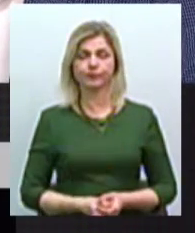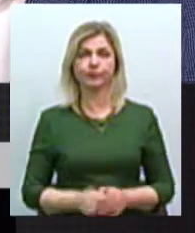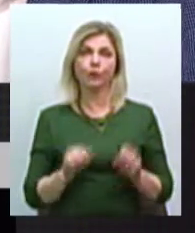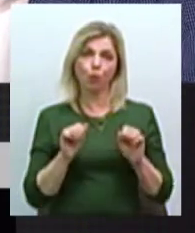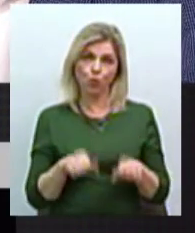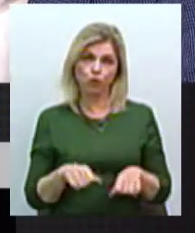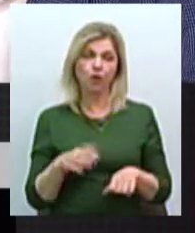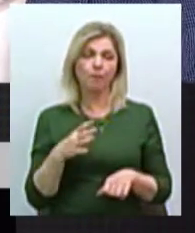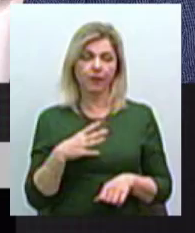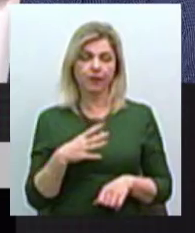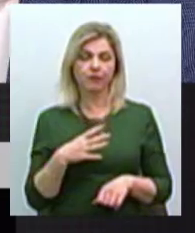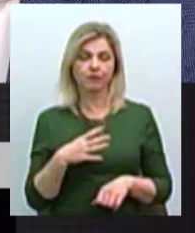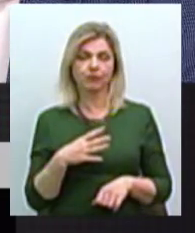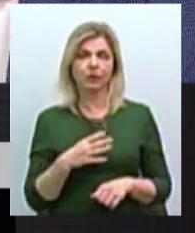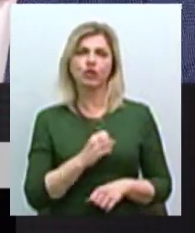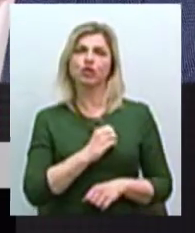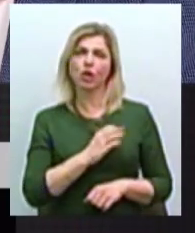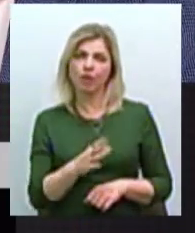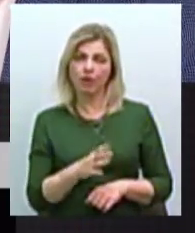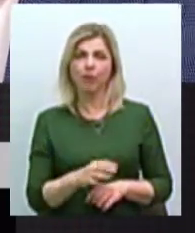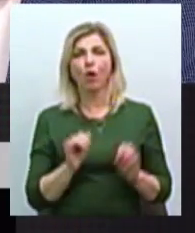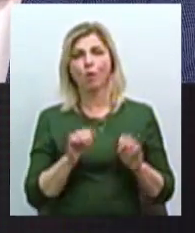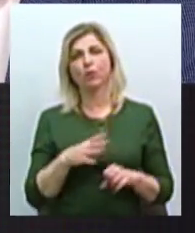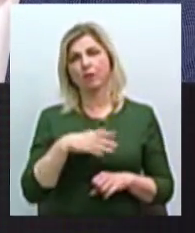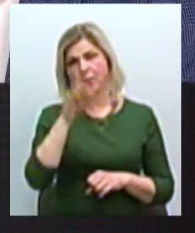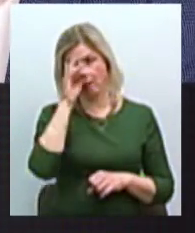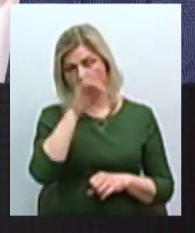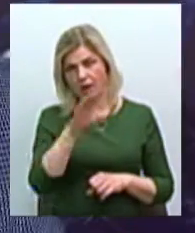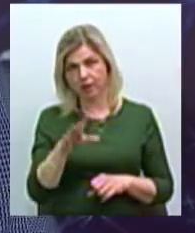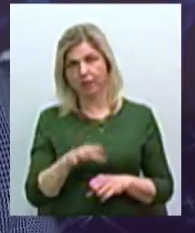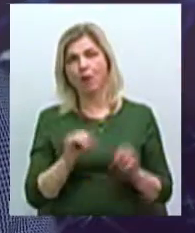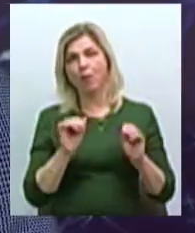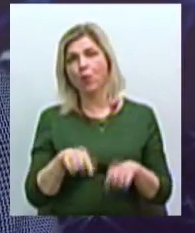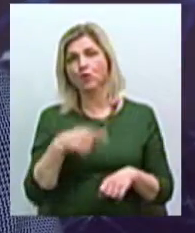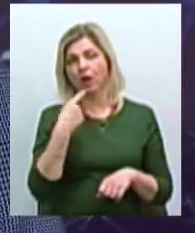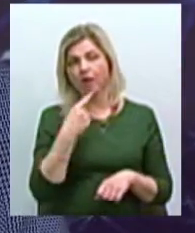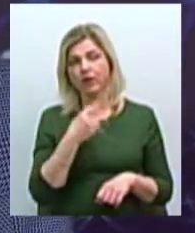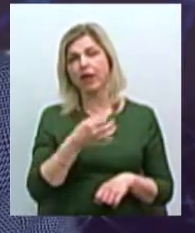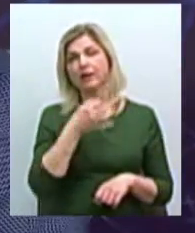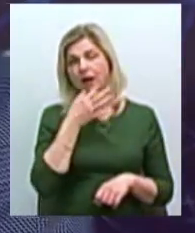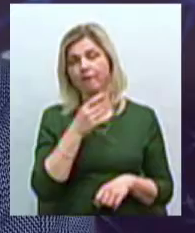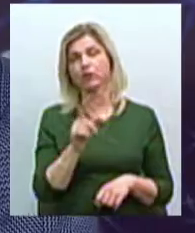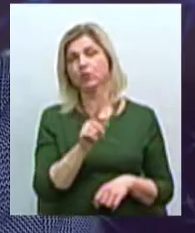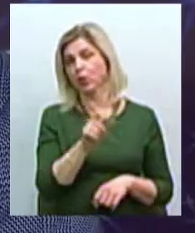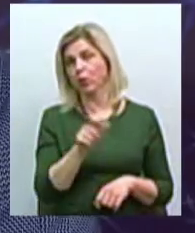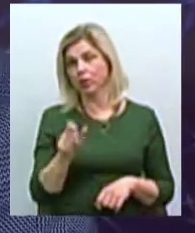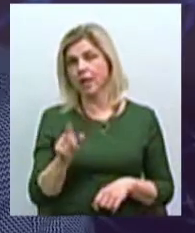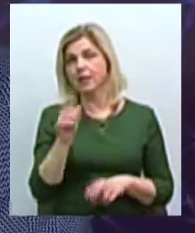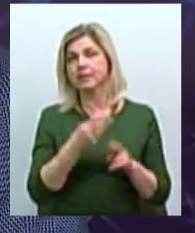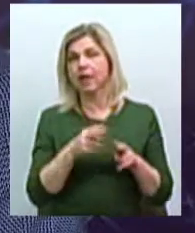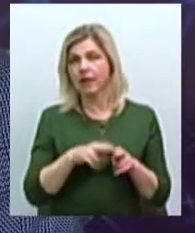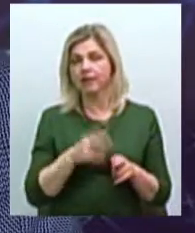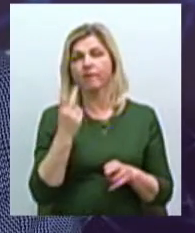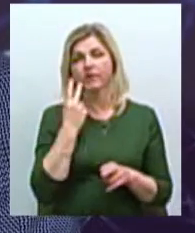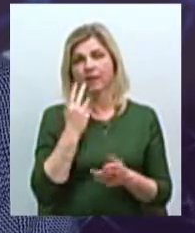Можно быть щедрым, можно быть популярным, и можно говорить вещи, которые нравятся людям. Но за этим всегда стоит